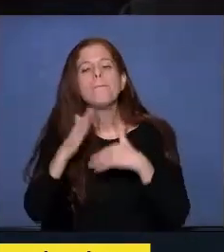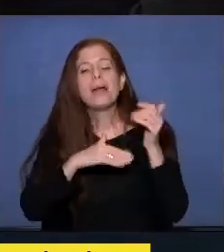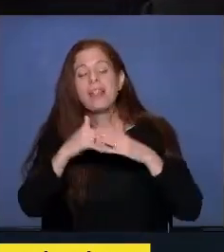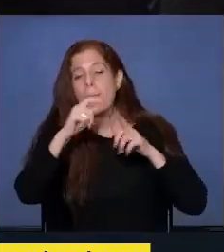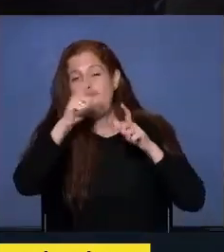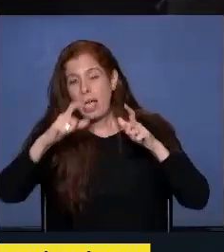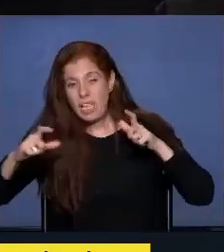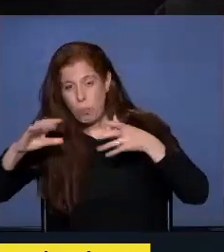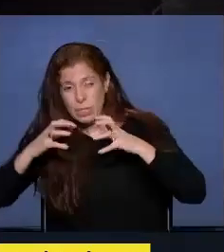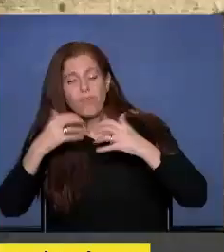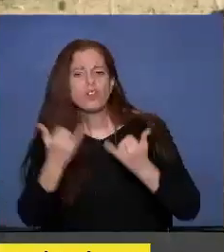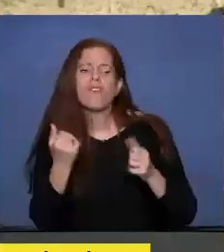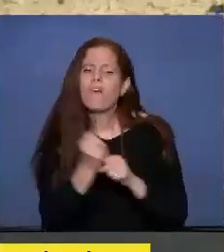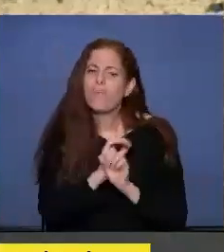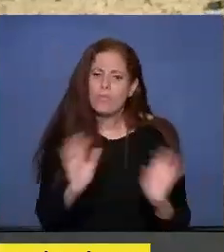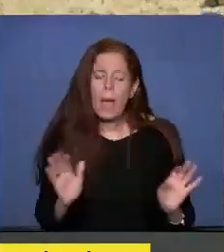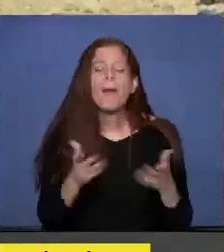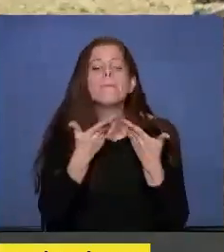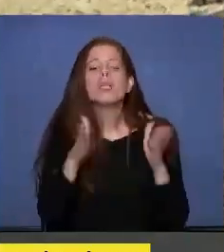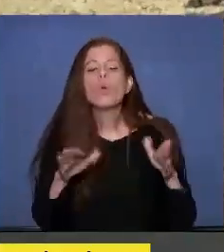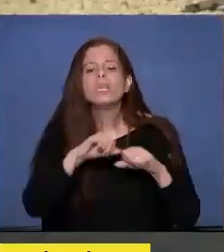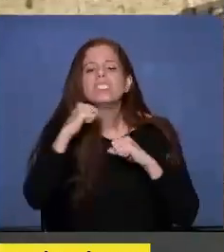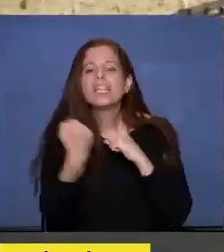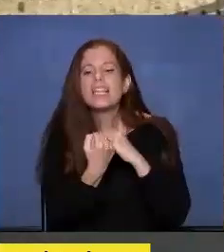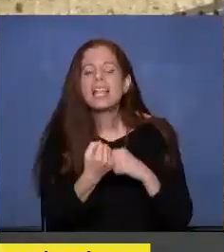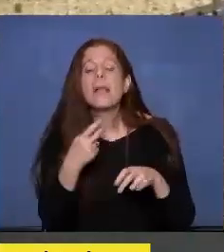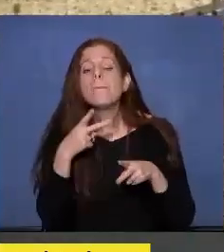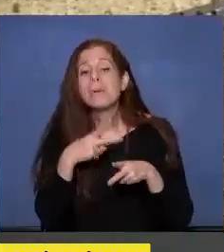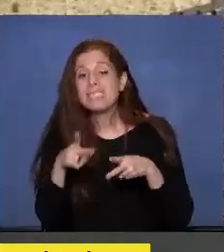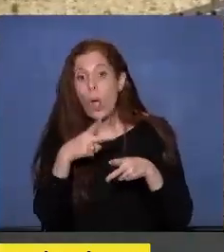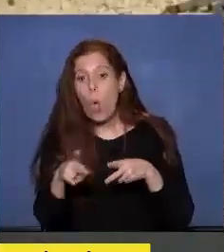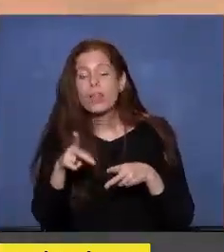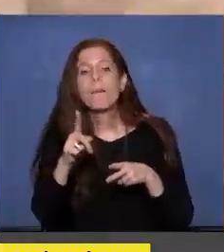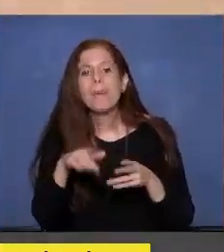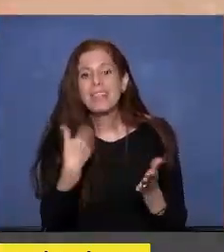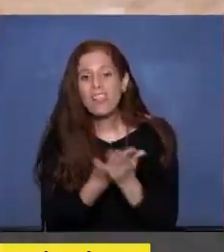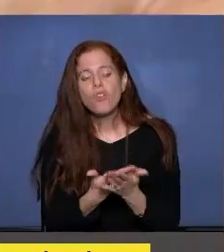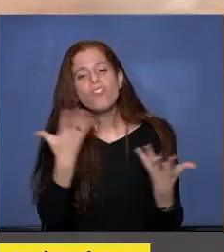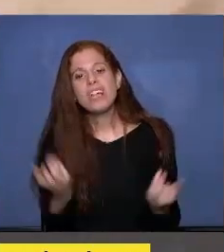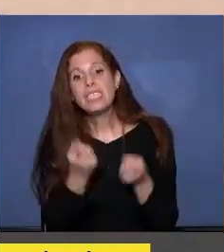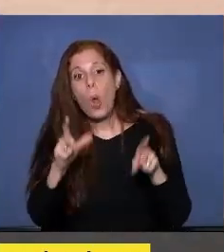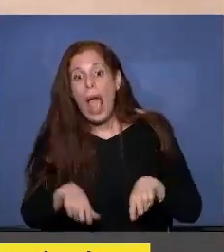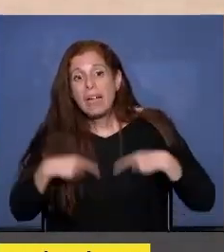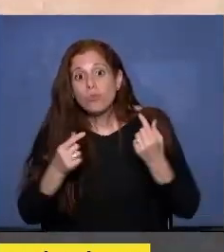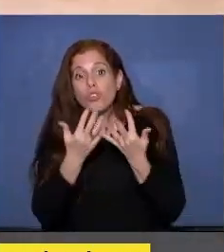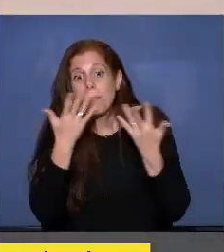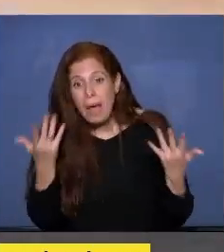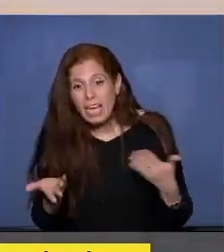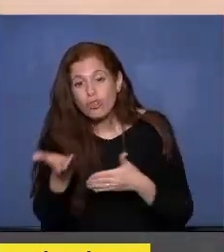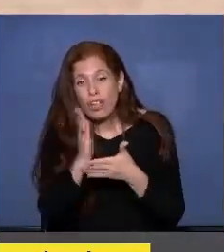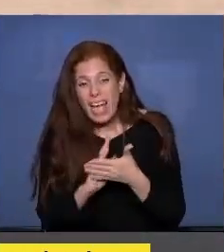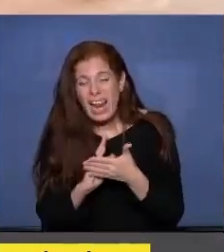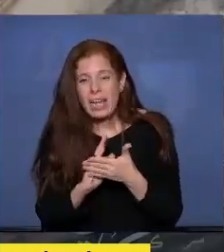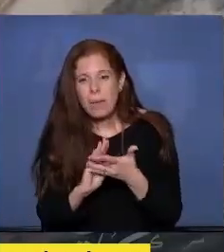פתחו בחצר הבית במושב סדנת מסגרות בהתנדבות והצילו חיים, שהתברר כחלק מהמחדל וההלם